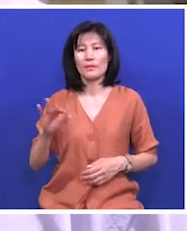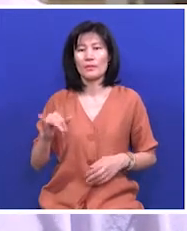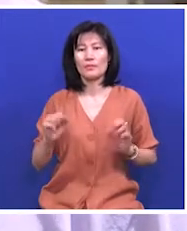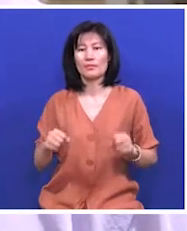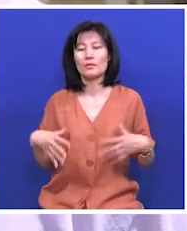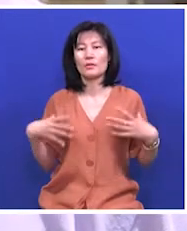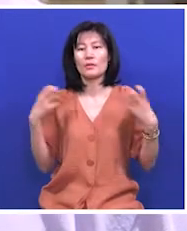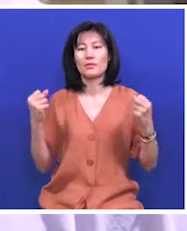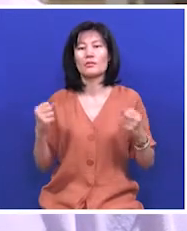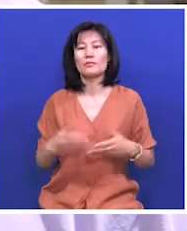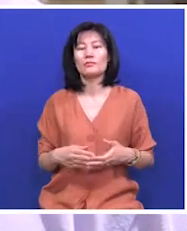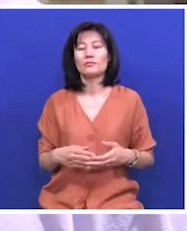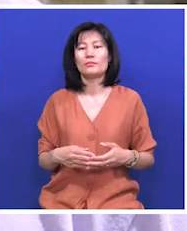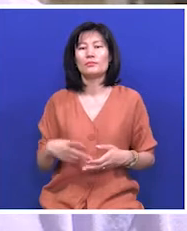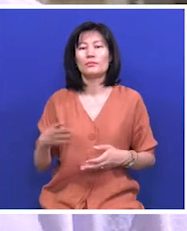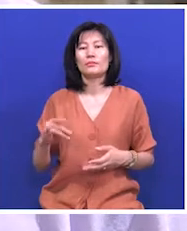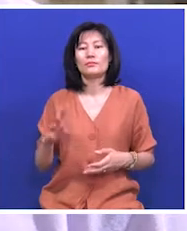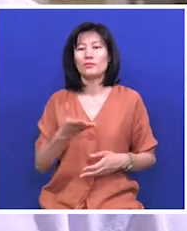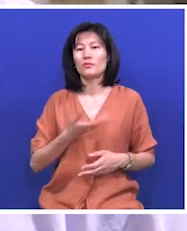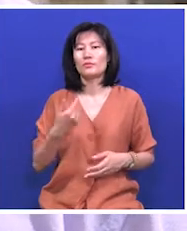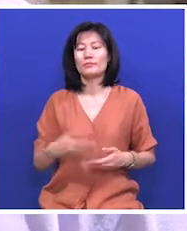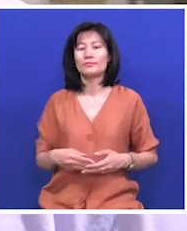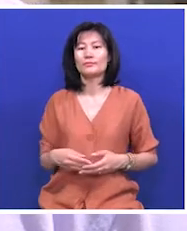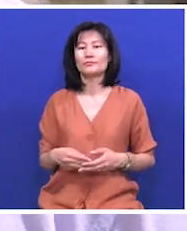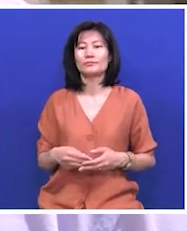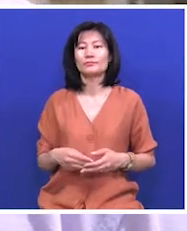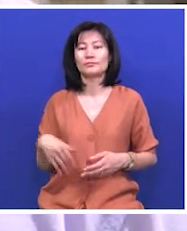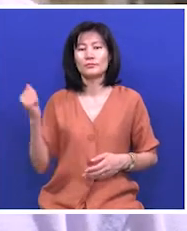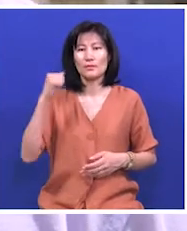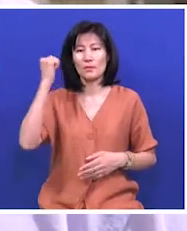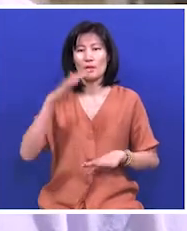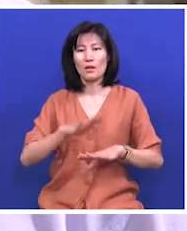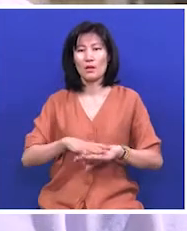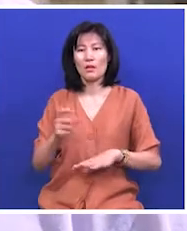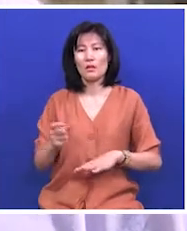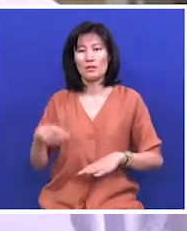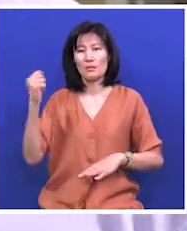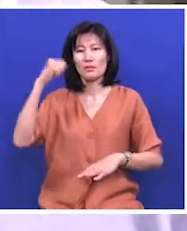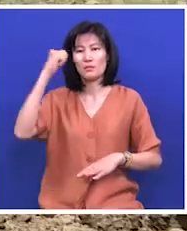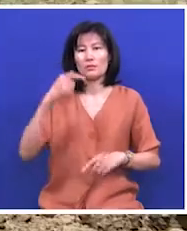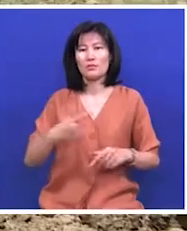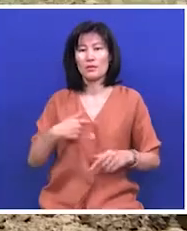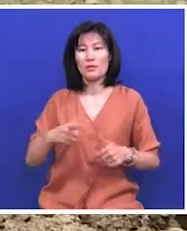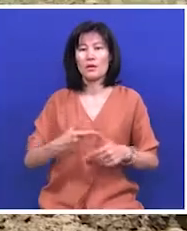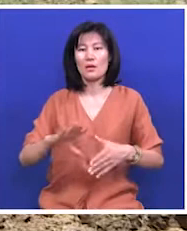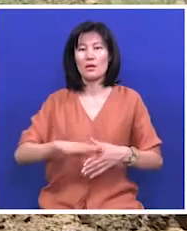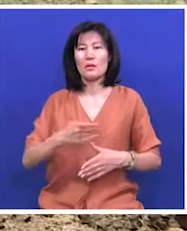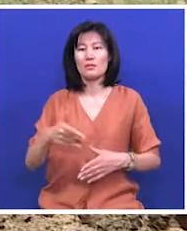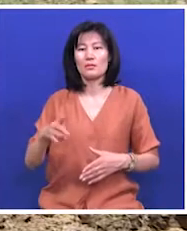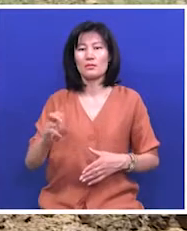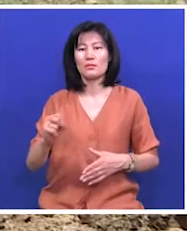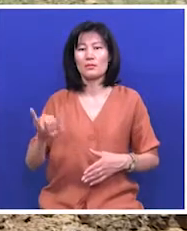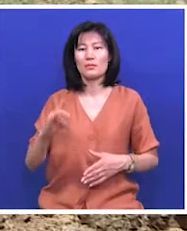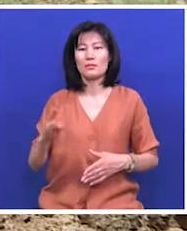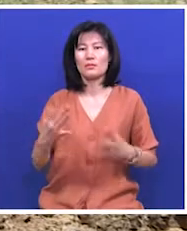тілейміз дендері сау болсын мындай бәлекет бәлежаладан аулақ болсын осы халқыма рахмет бәрінен бұрын менің аты жөнім